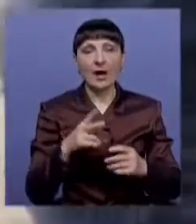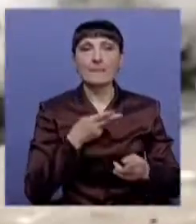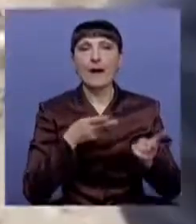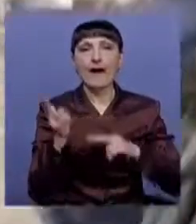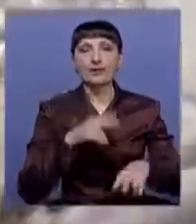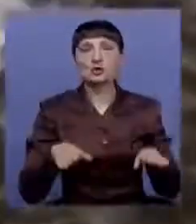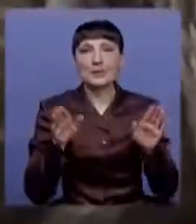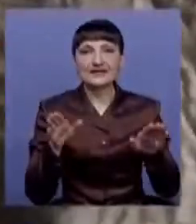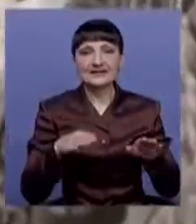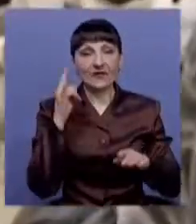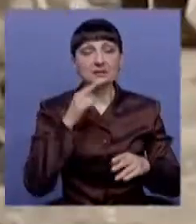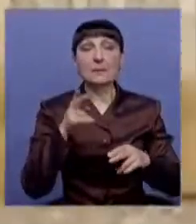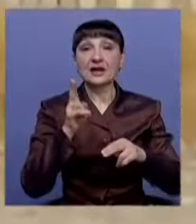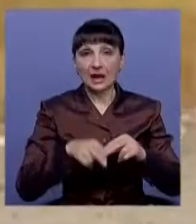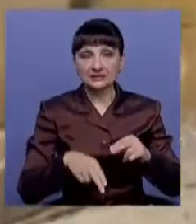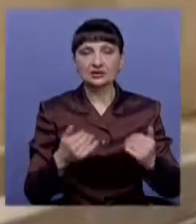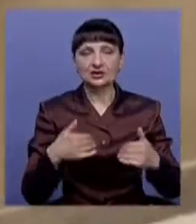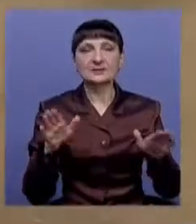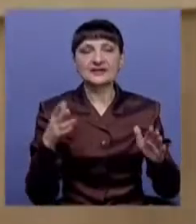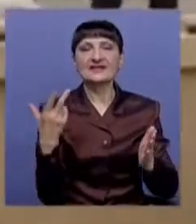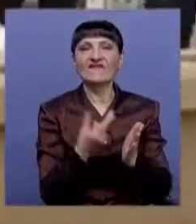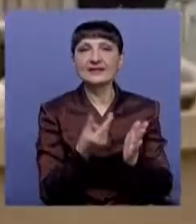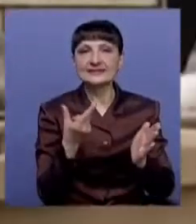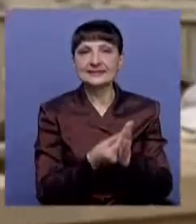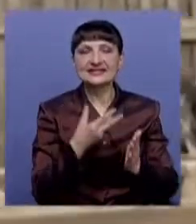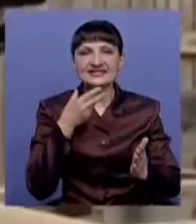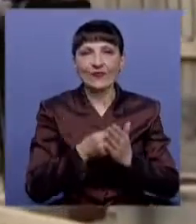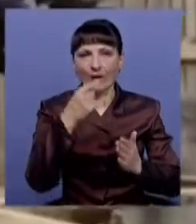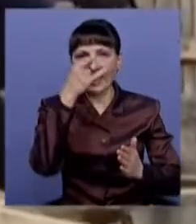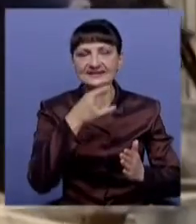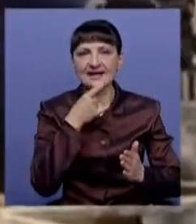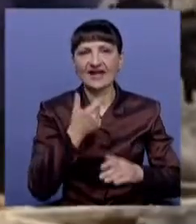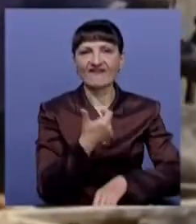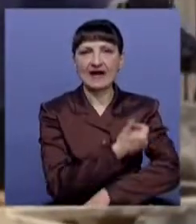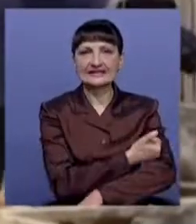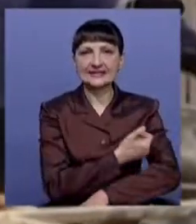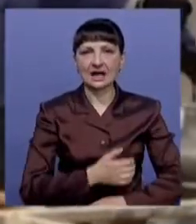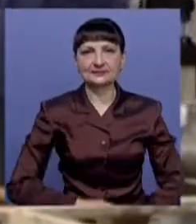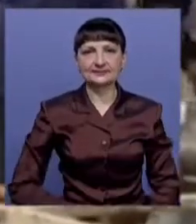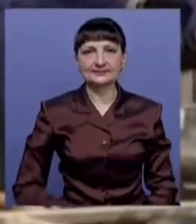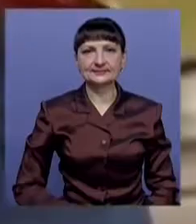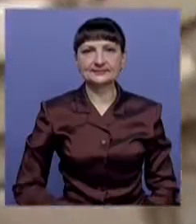птицы в стране прекратился. Сейчас пернатых вакцинируют отечественным препаратом.